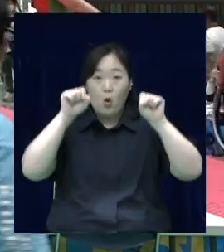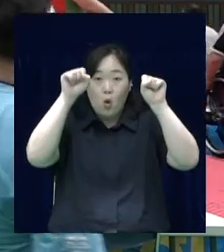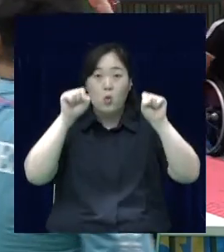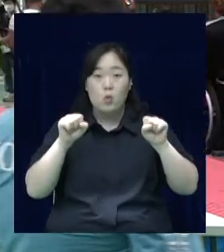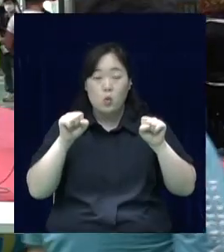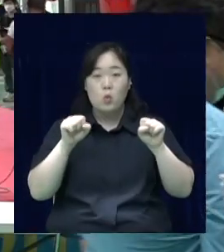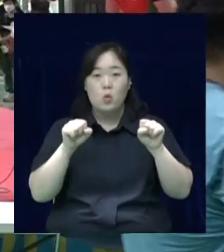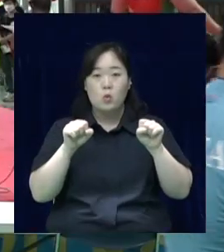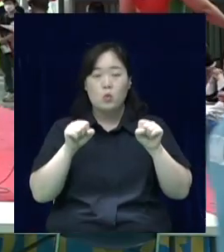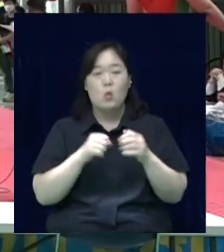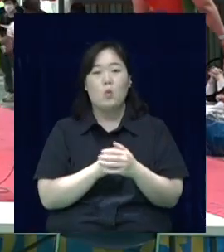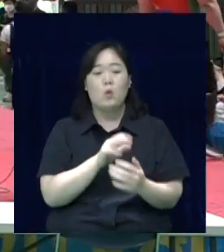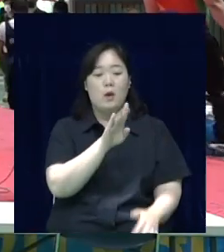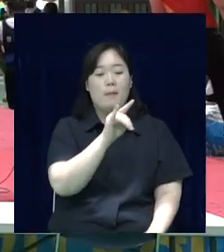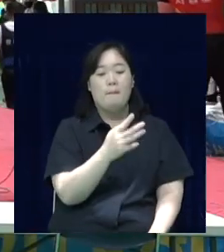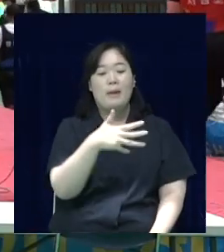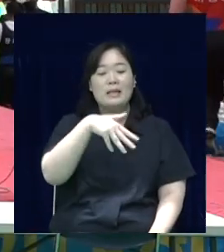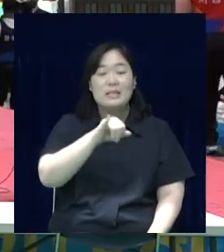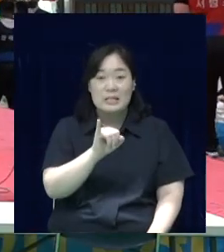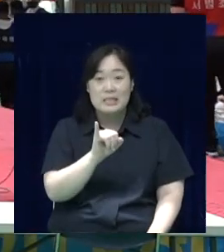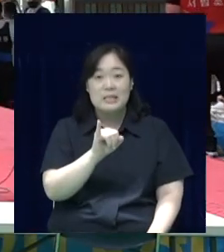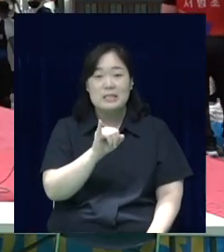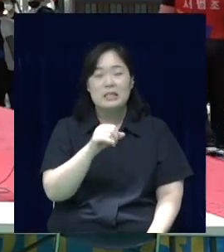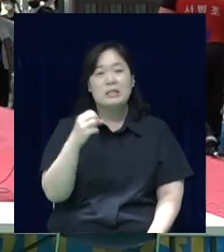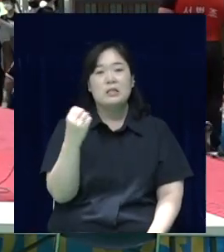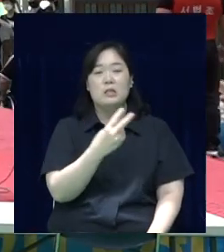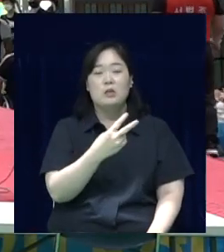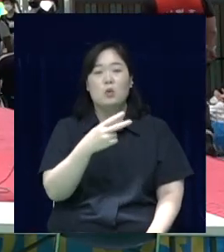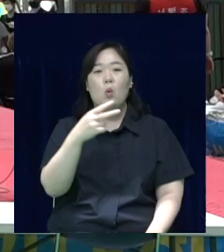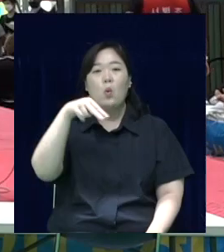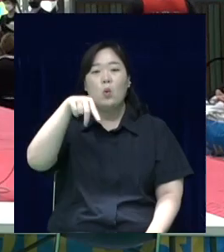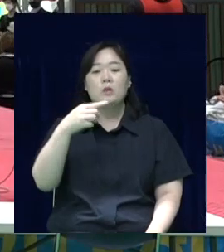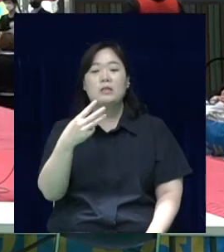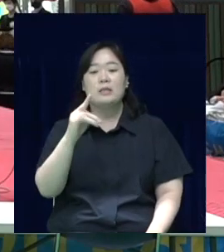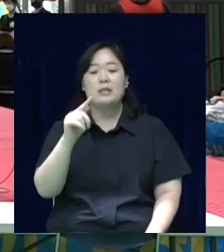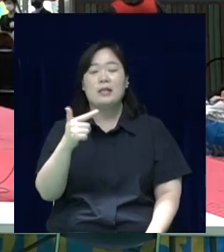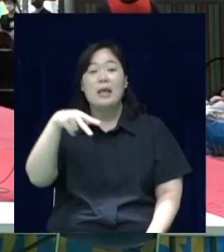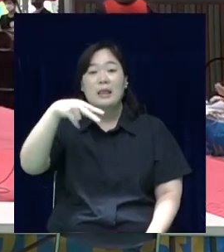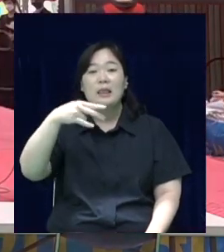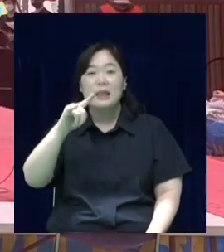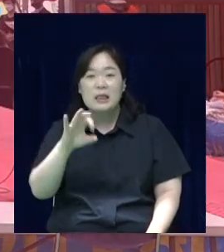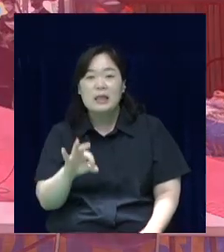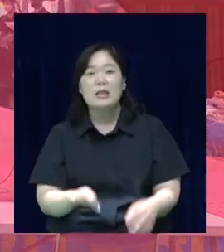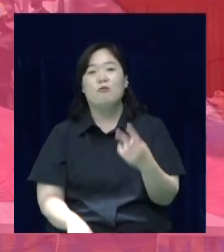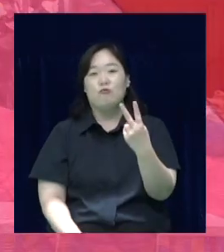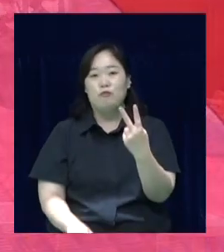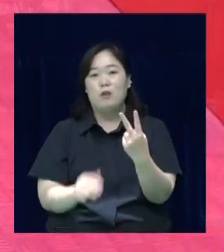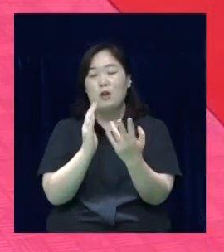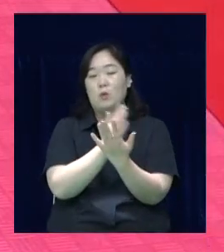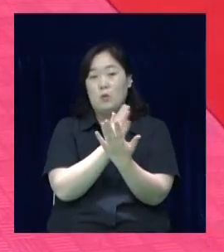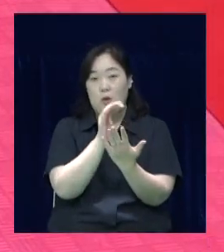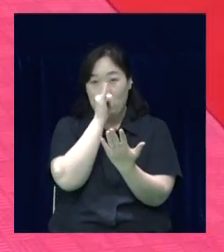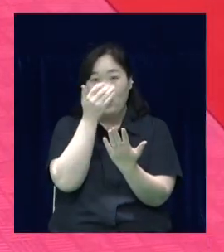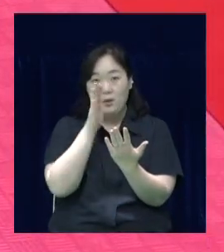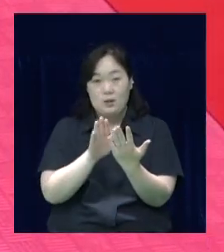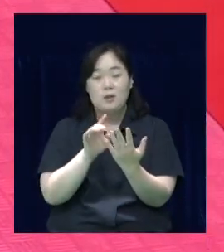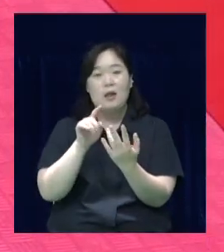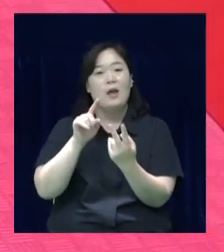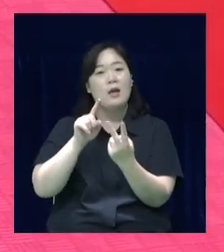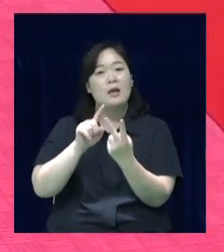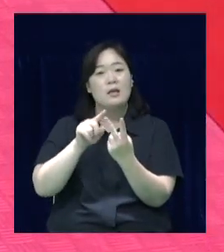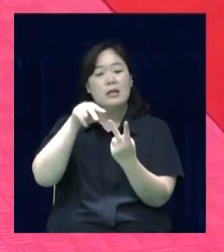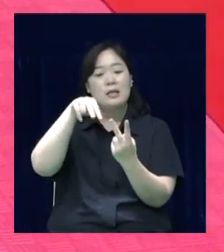스탠딩 종목을 나눠 볼 수 있는데 네. 이번에 크게 달라진 점은 오늘 방송하진 않지만 내일 방송될 내정으로 알고 있습니다. 스탠딩 파트에서